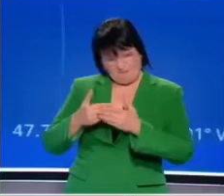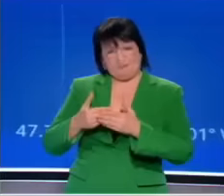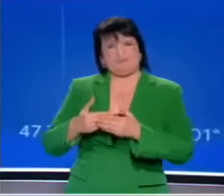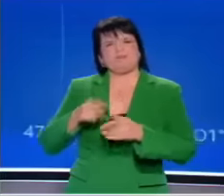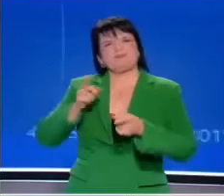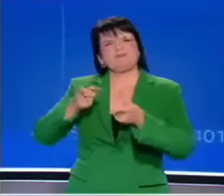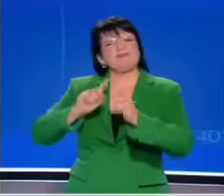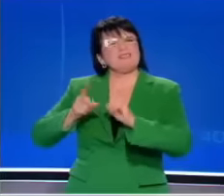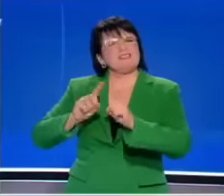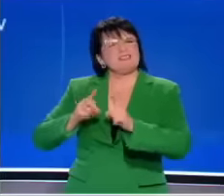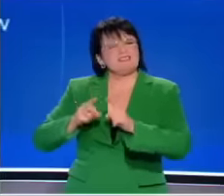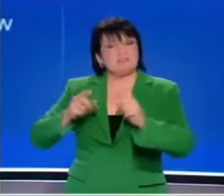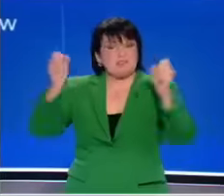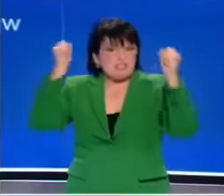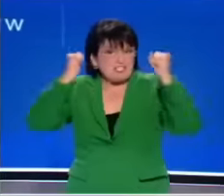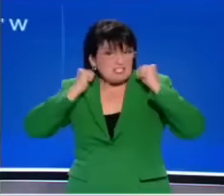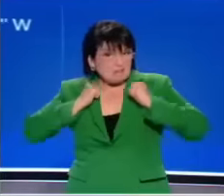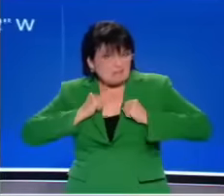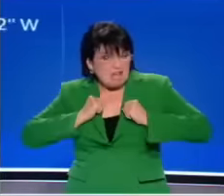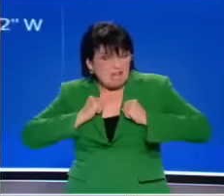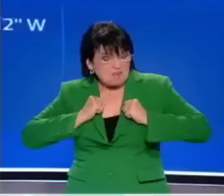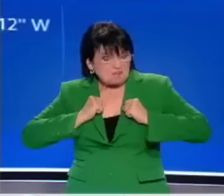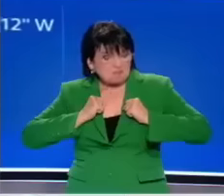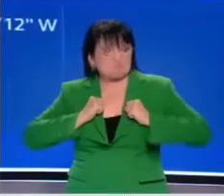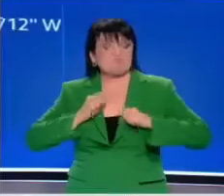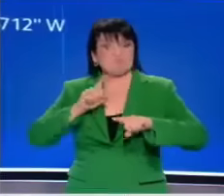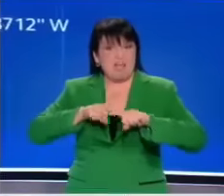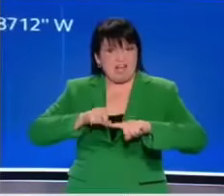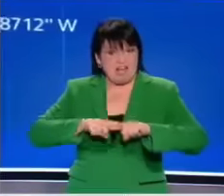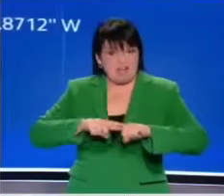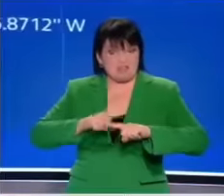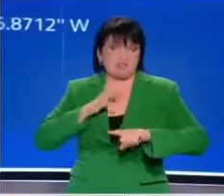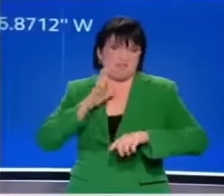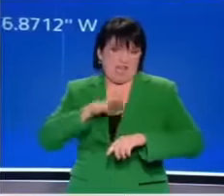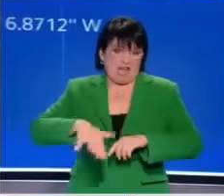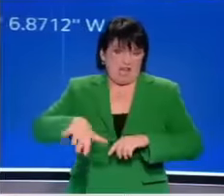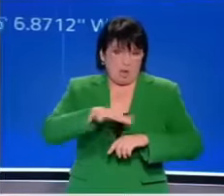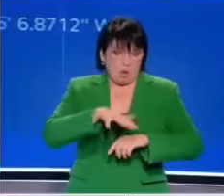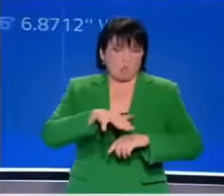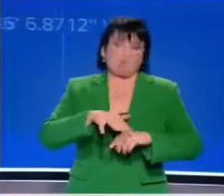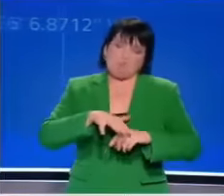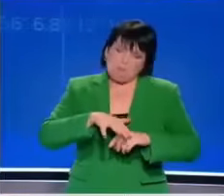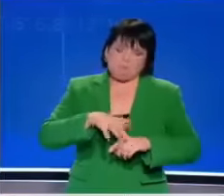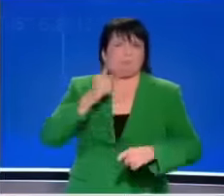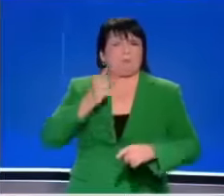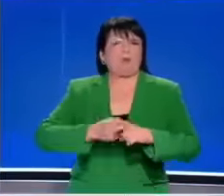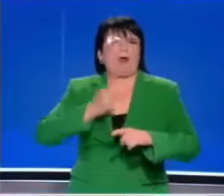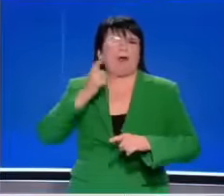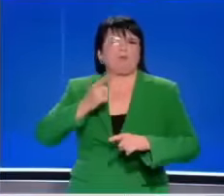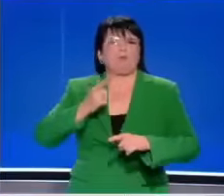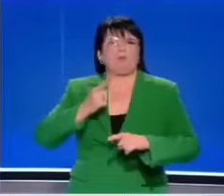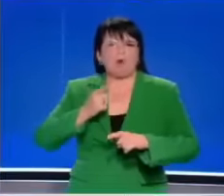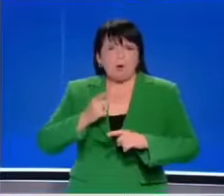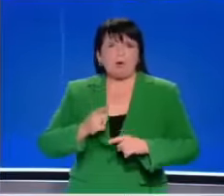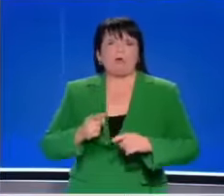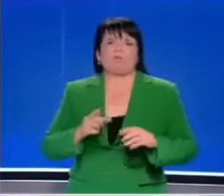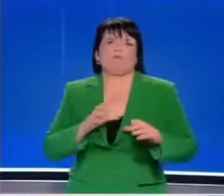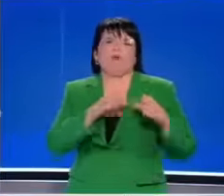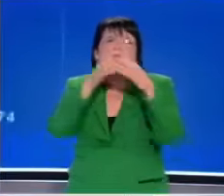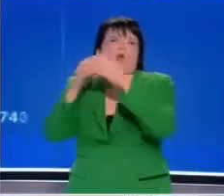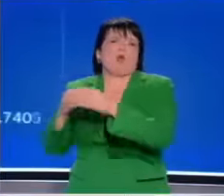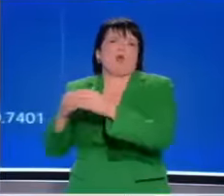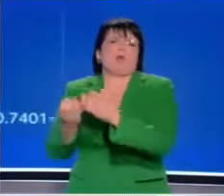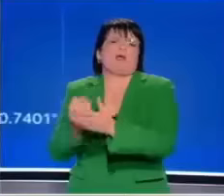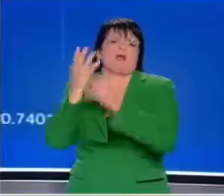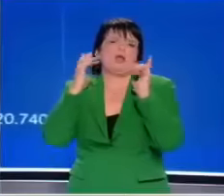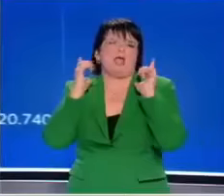αυτή η συμφωνία είναι επιζήμια προς τη χώρα μας για τον ελληνικό λαό μπορεί πολύ απλά να πάει στο όμορο κόμμα της νέας